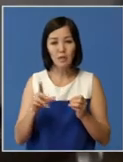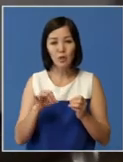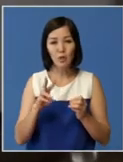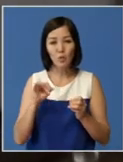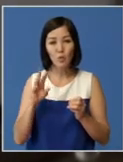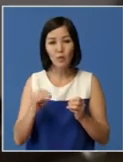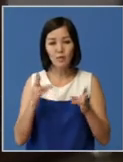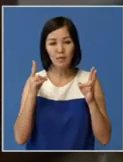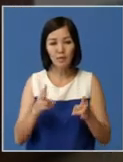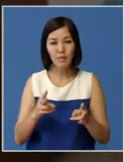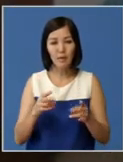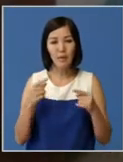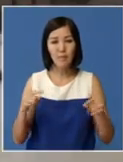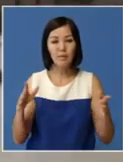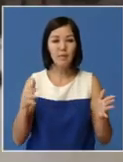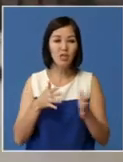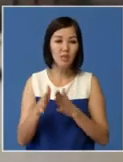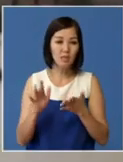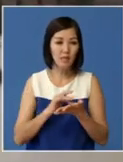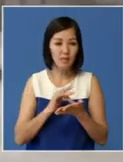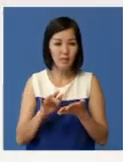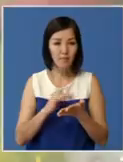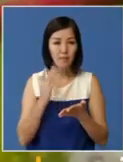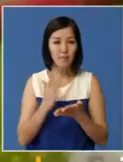табиғат апатта әкелген өзге де шығындар анықталуда.